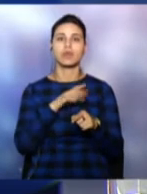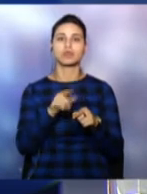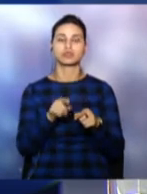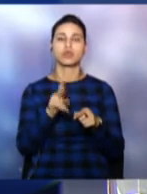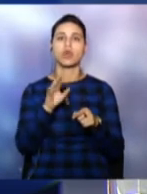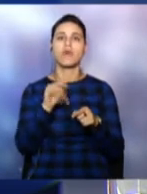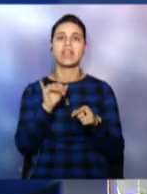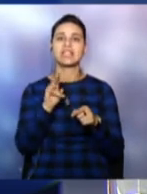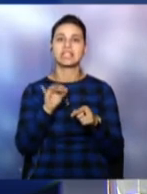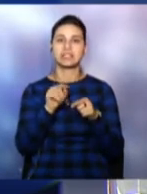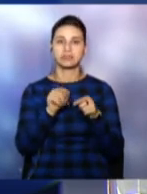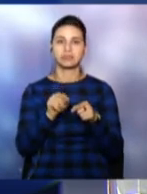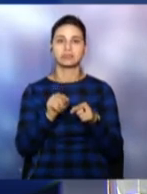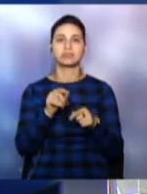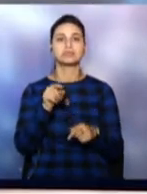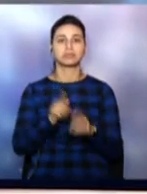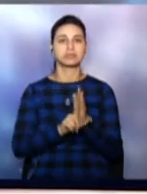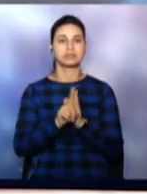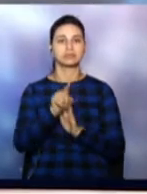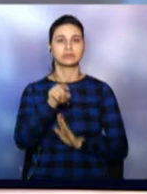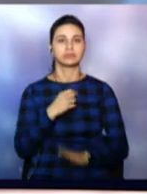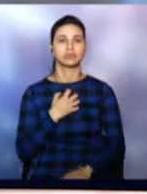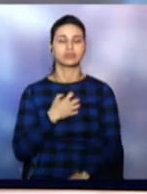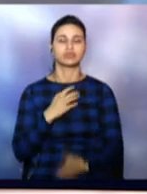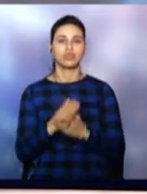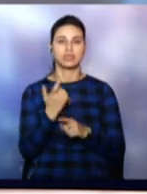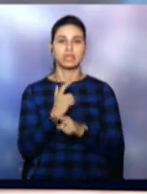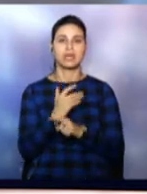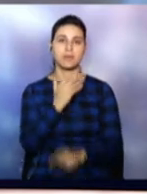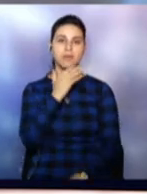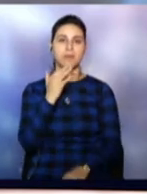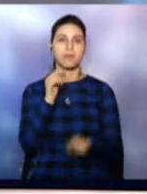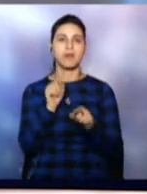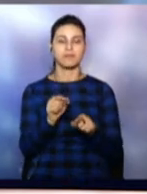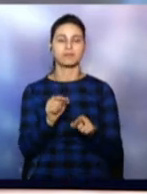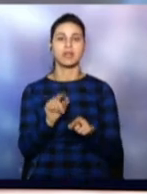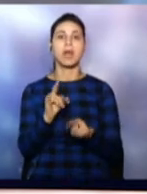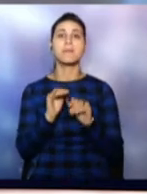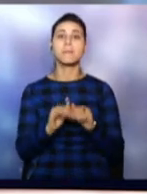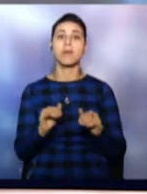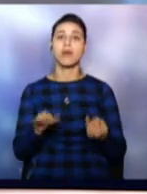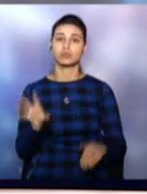ერთ-ერთი ძირითადი და მნიშვნელოვანი წყარო კოფეინისა და რომელსაც სხვათაშორის